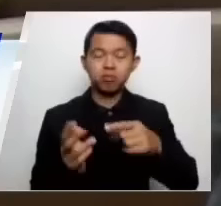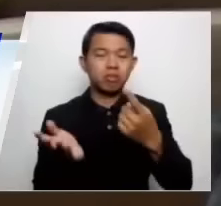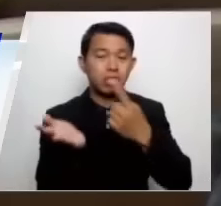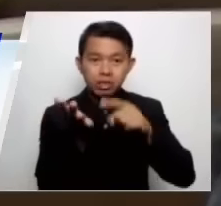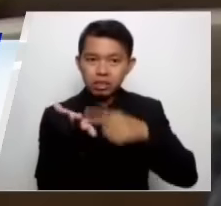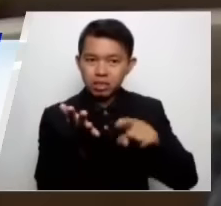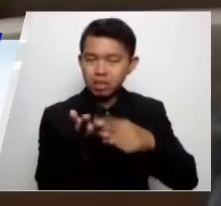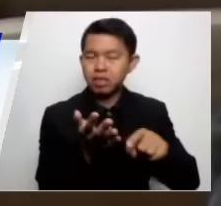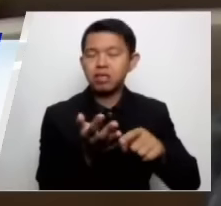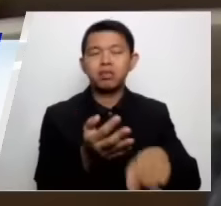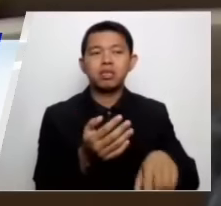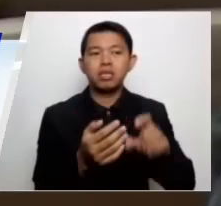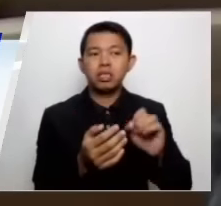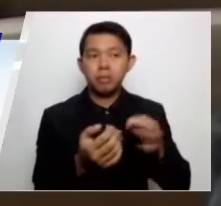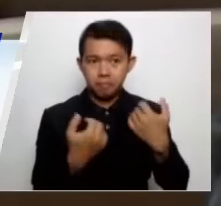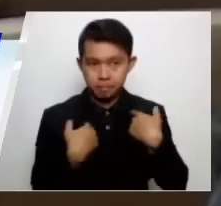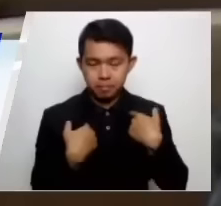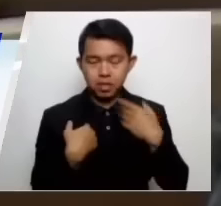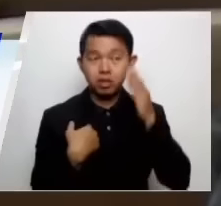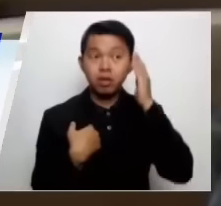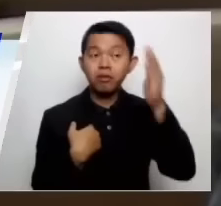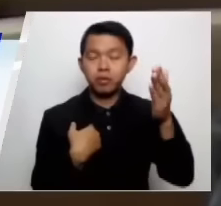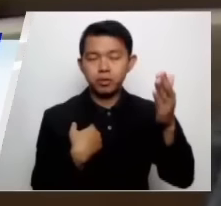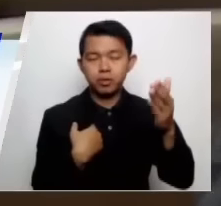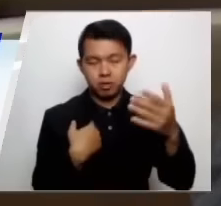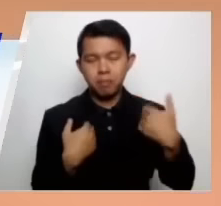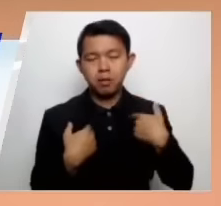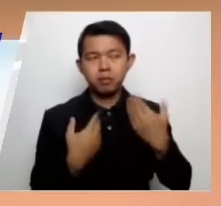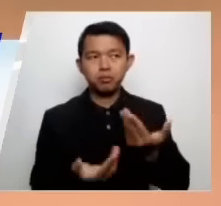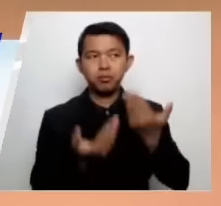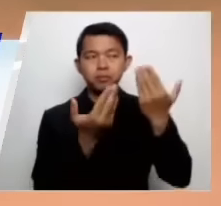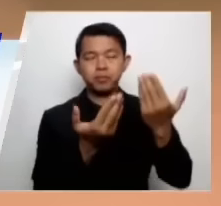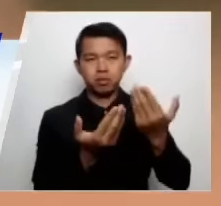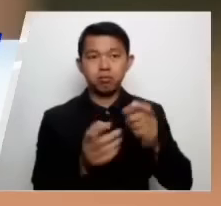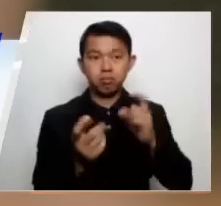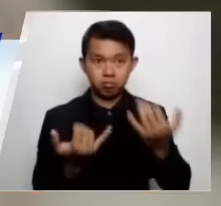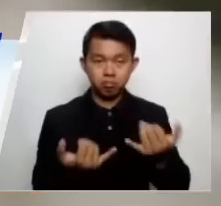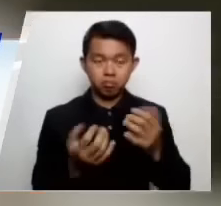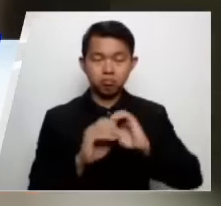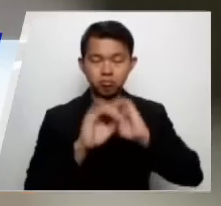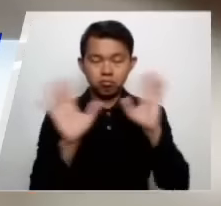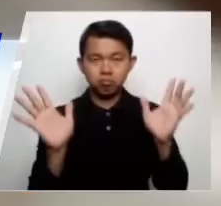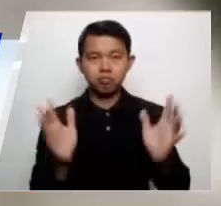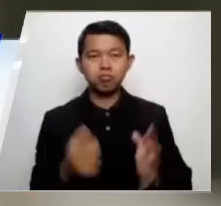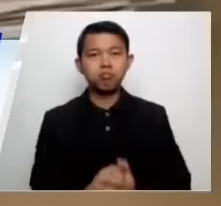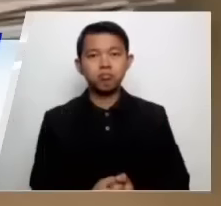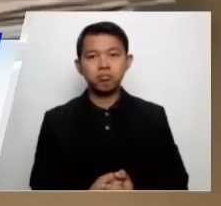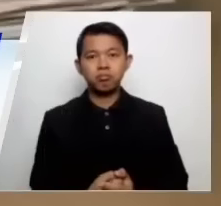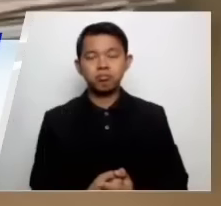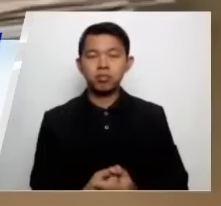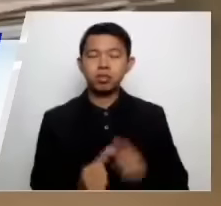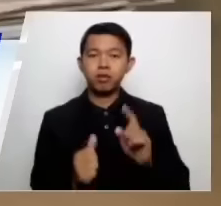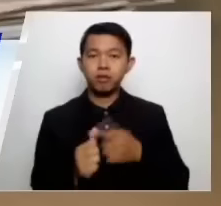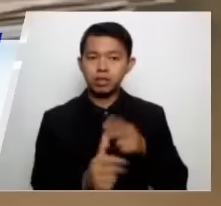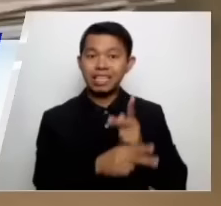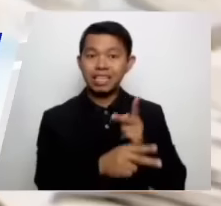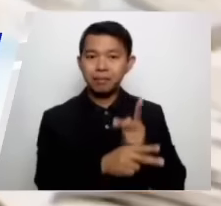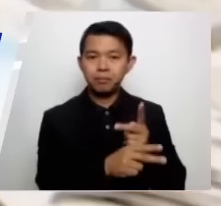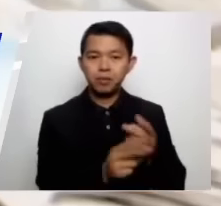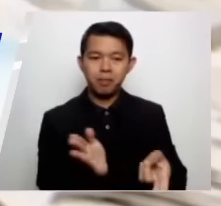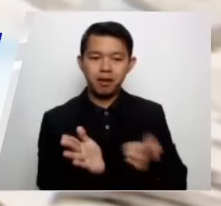sakaling magkakaroon later ng formal na petition, aba maliwanag na. Pangangalagaan muna ang mga pirmang natanggap na sa mga local office ng